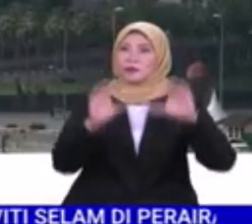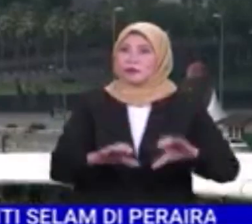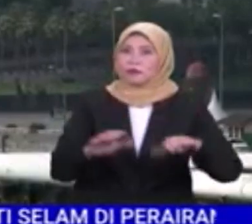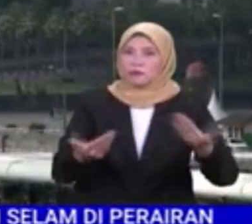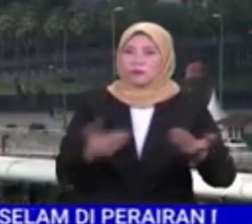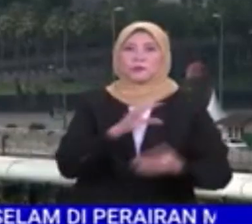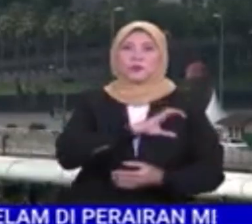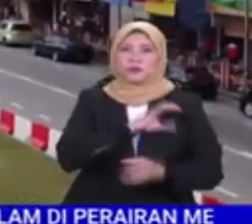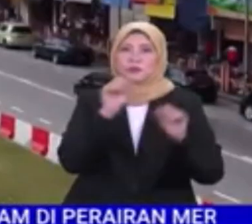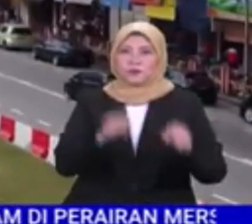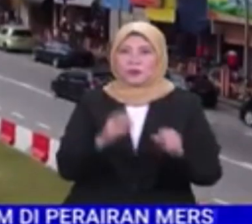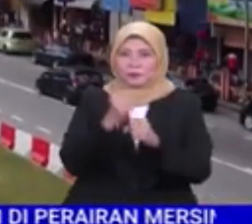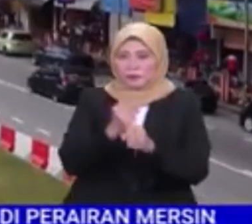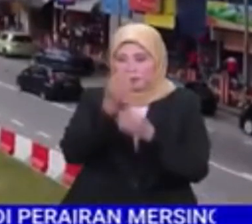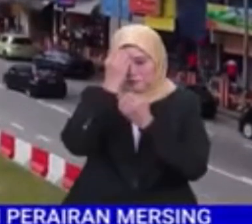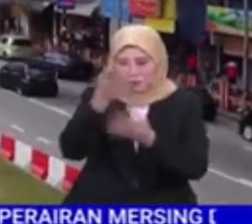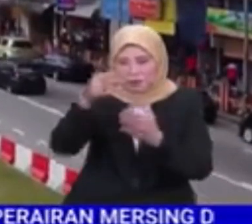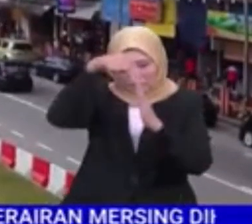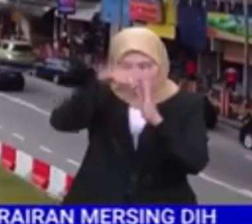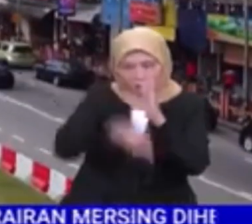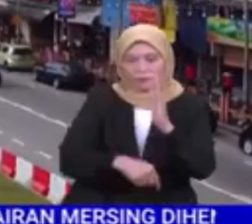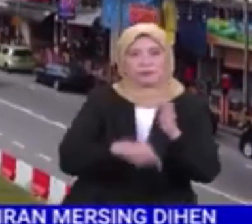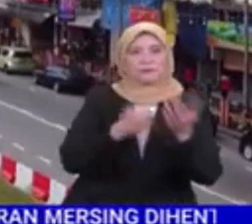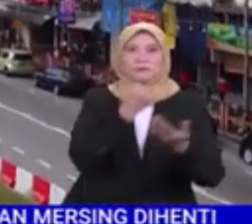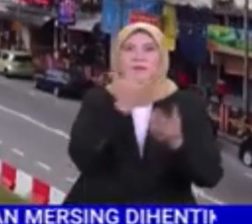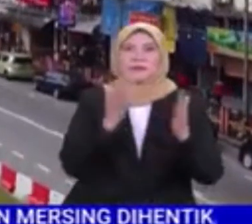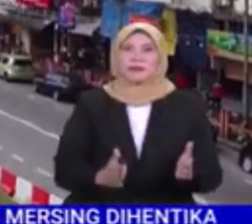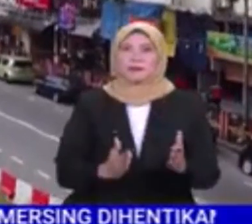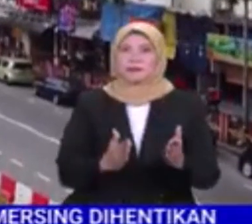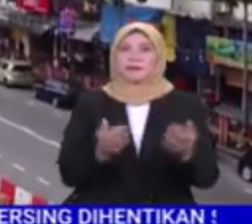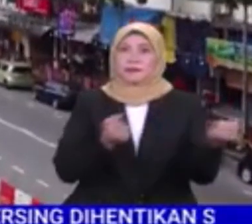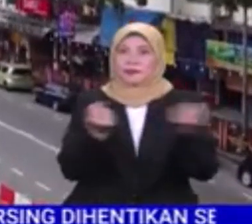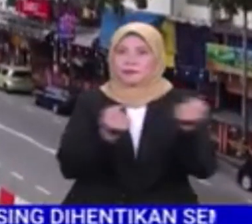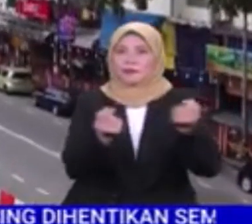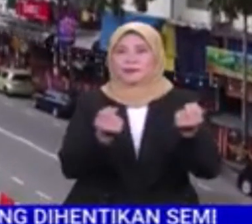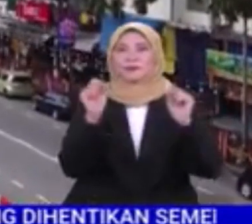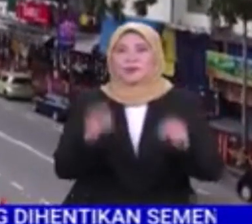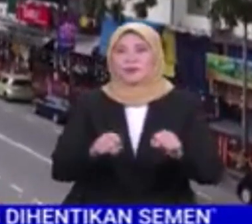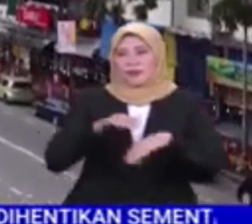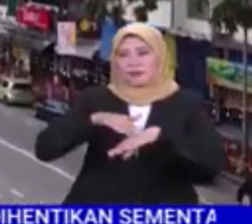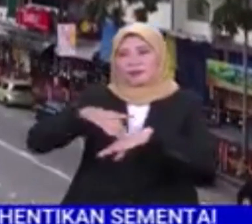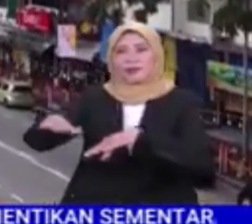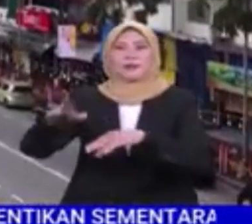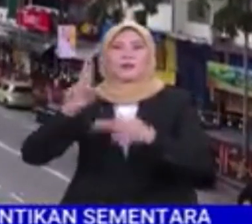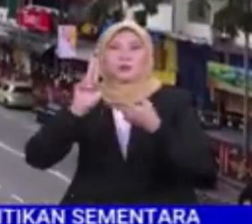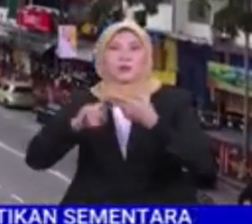membolehkan polis mendapatkan maklumat pesalah trafik bagi menyerahkan notis saman.